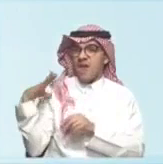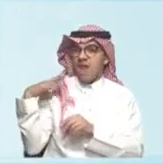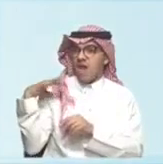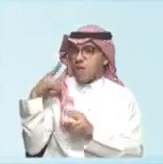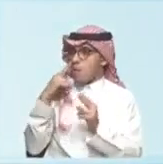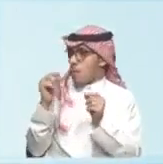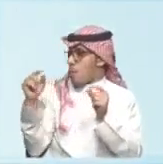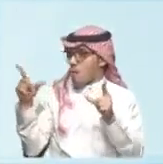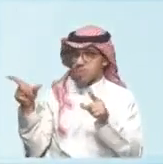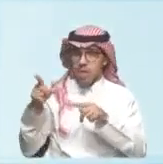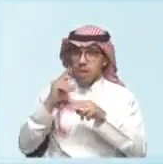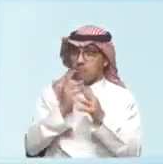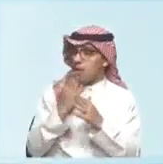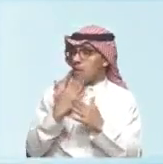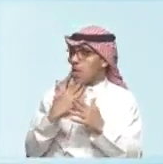الماضي